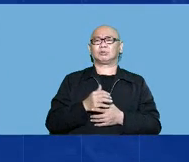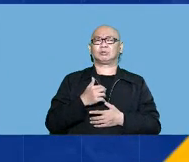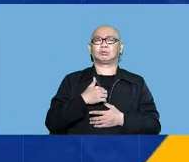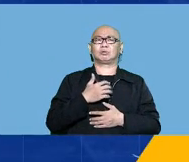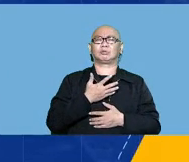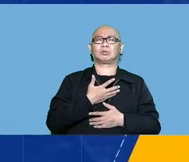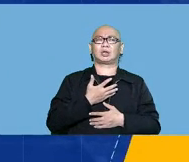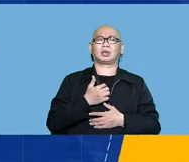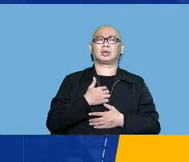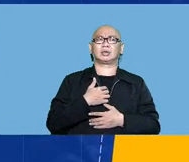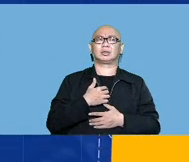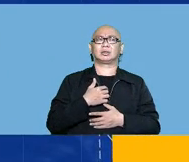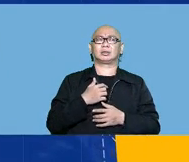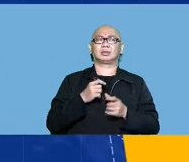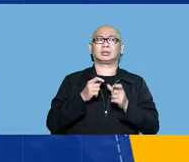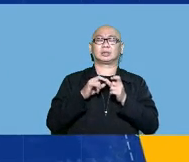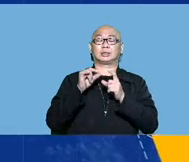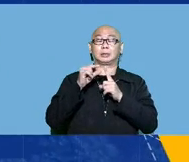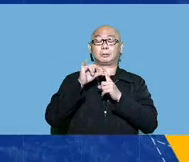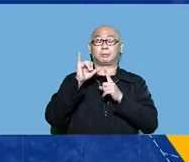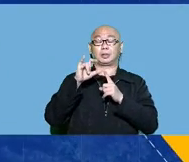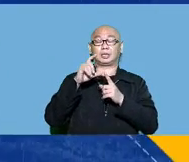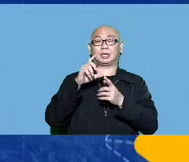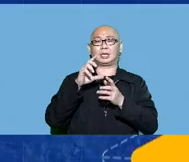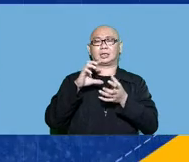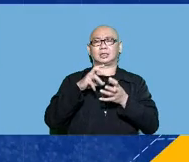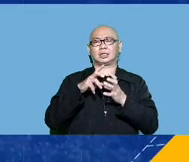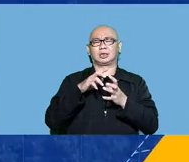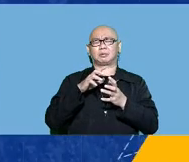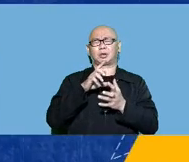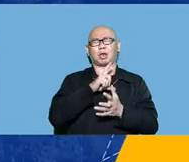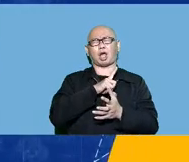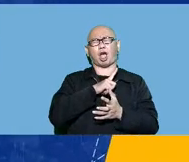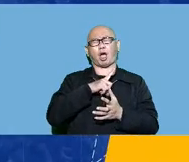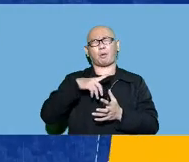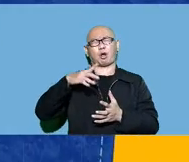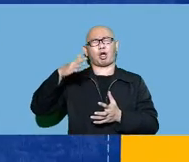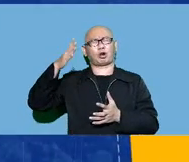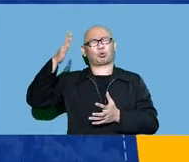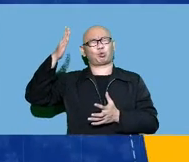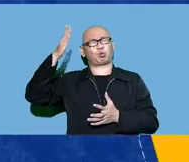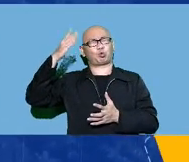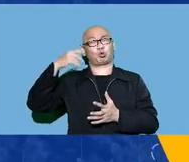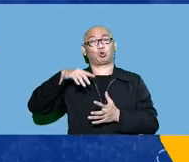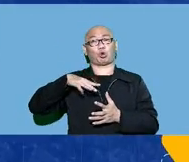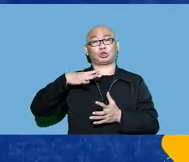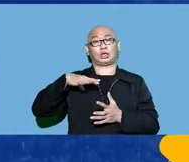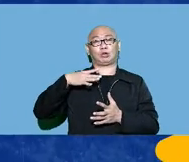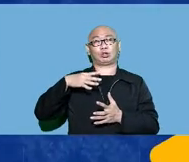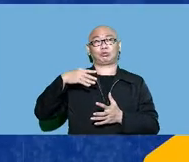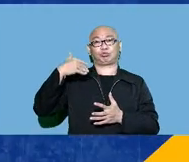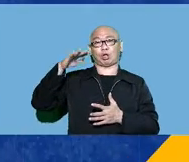menurut saya civil engineering itu civil paling kuno, paling lawas, sehingga dosen-dosennya itu